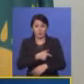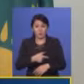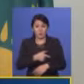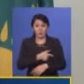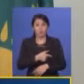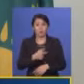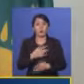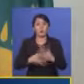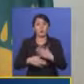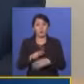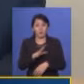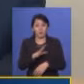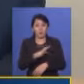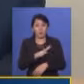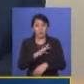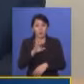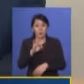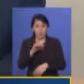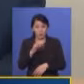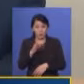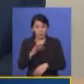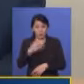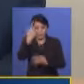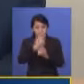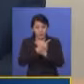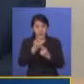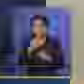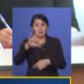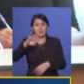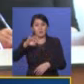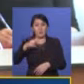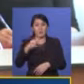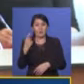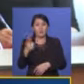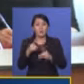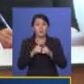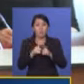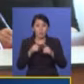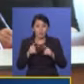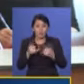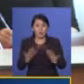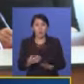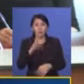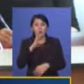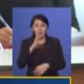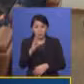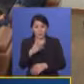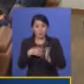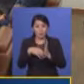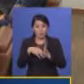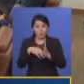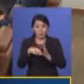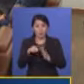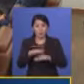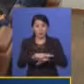бізді де депутат ретінде қуантып отыр. Қасым Жомарт Тоқаев биылғы жолдауда әлеуметтік экономикалық тұрақтылық пен халықтың табысын сақтап қалуды айтты.